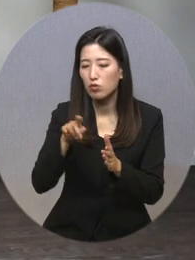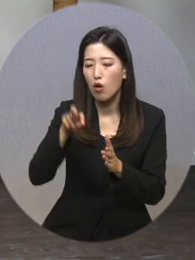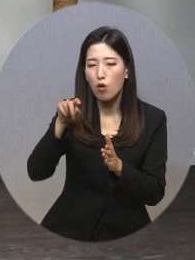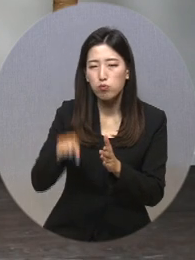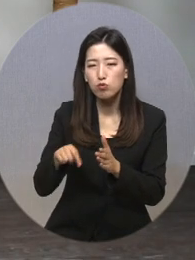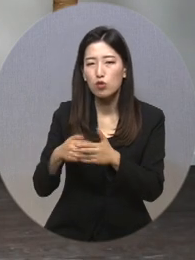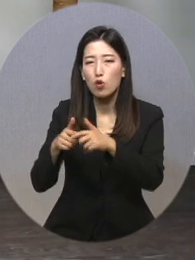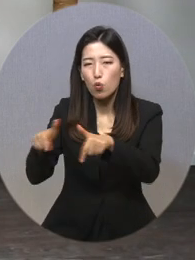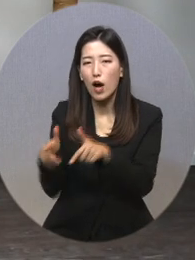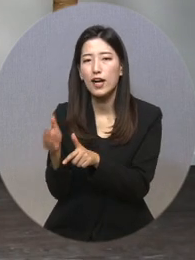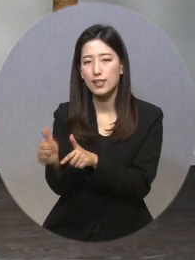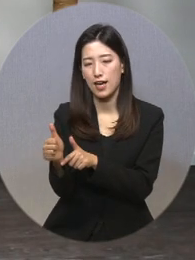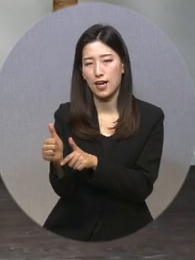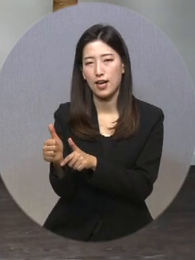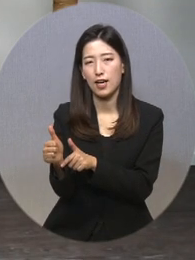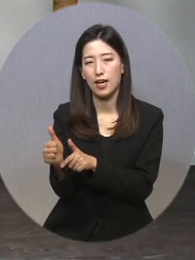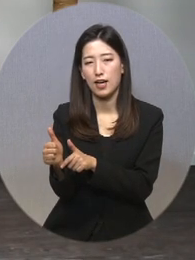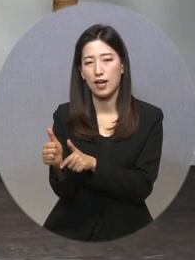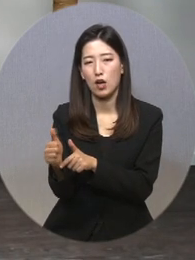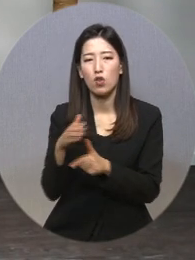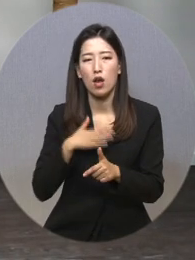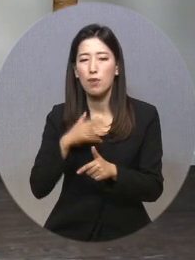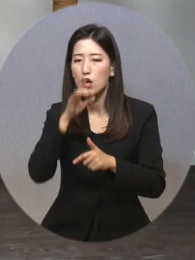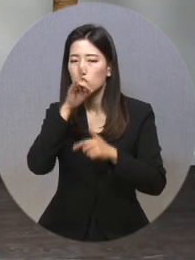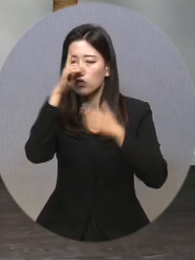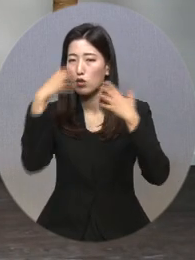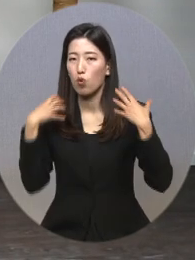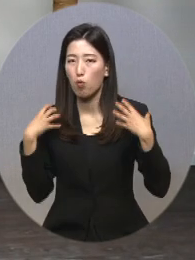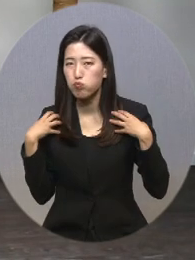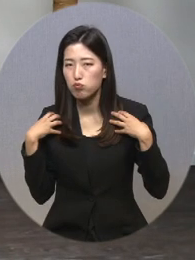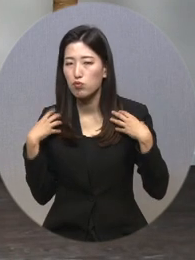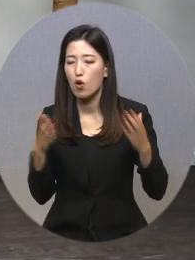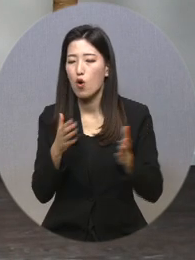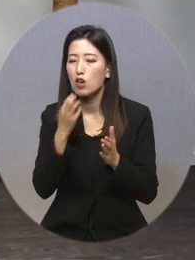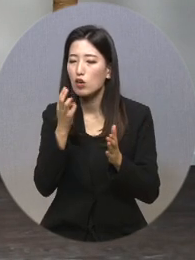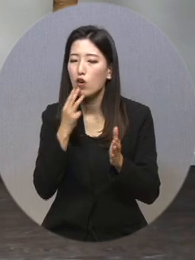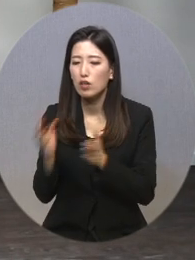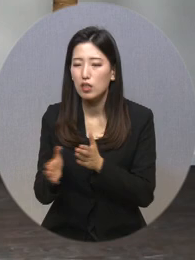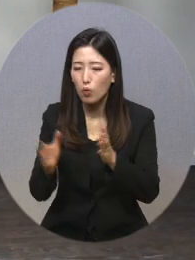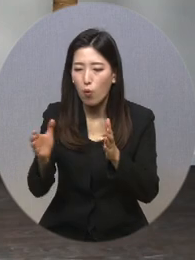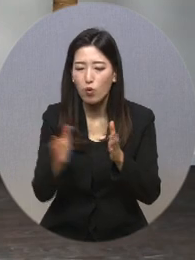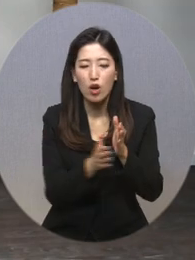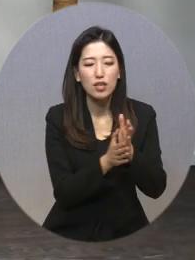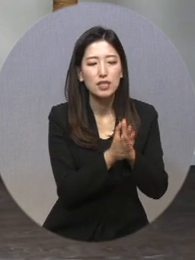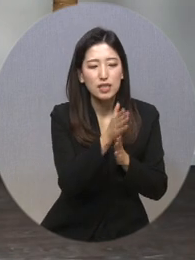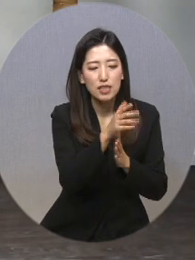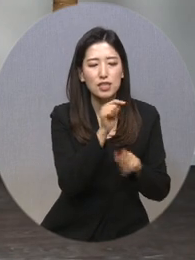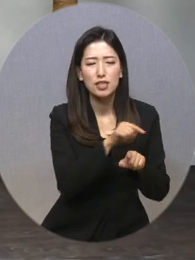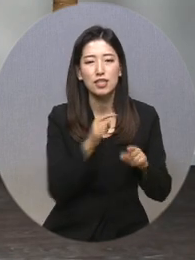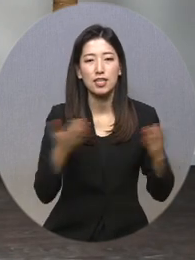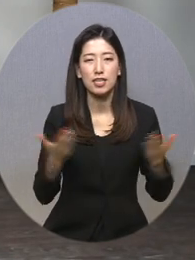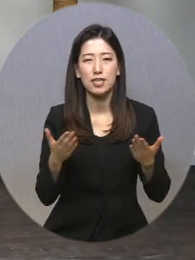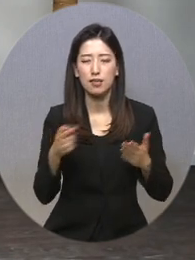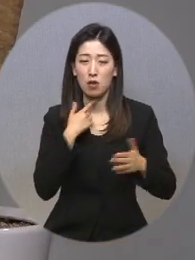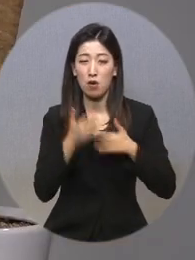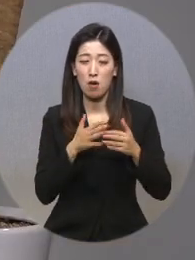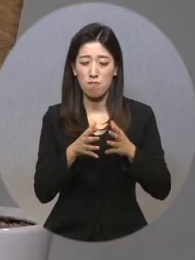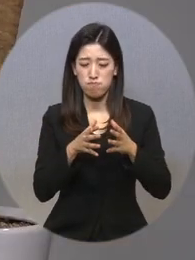중앙부처의 일, 도의 일, 또 시의 일 이렇게 입체적으로 살펴볼 수 있는 기회를